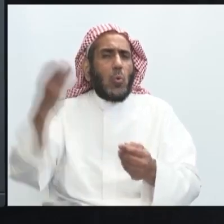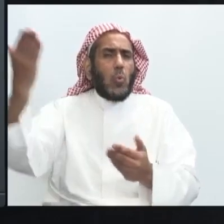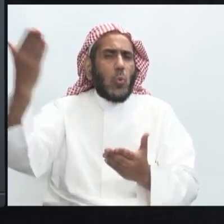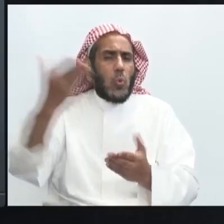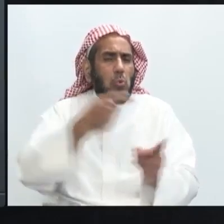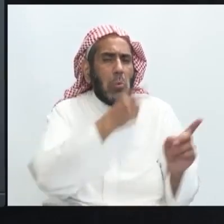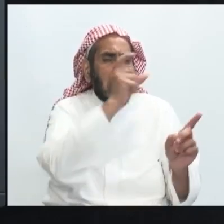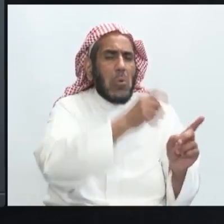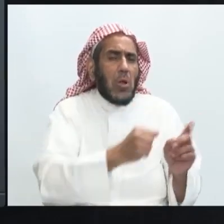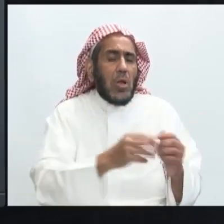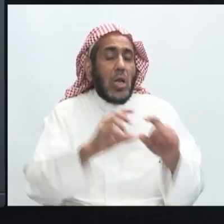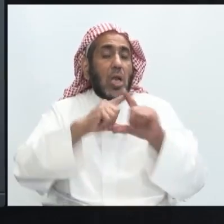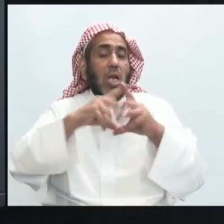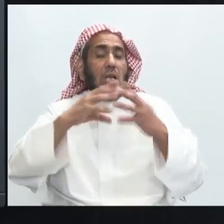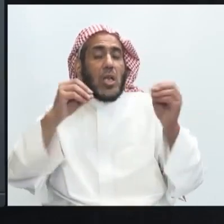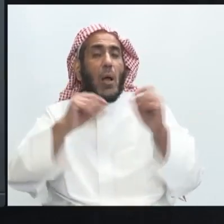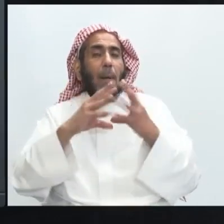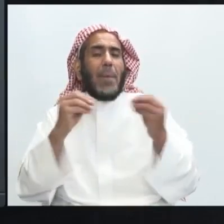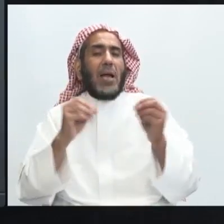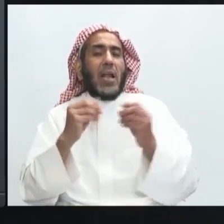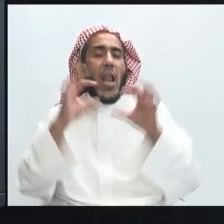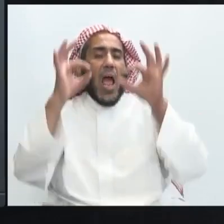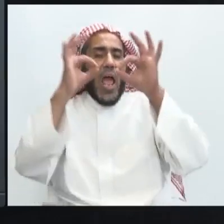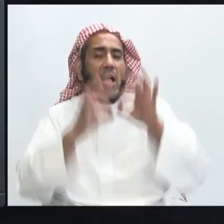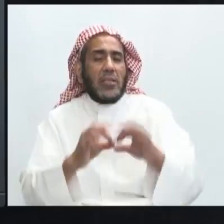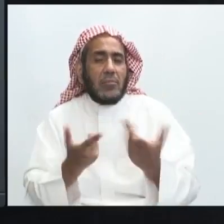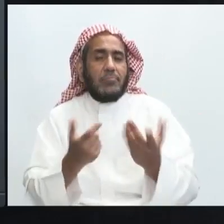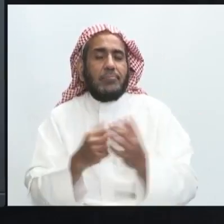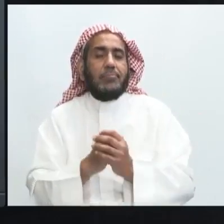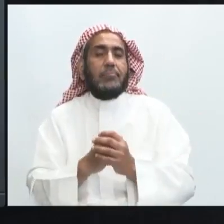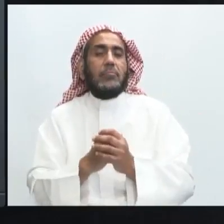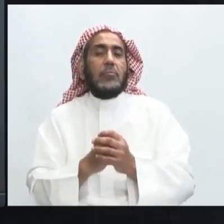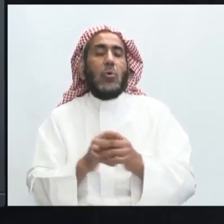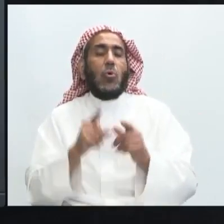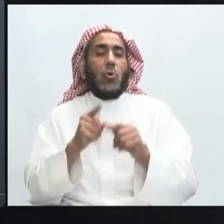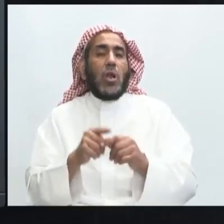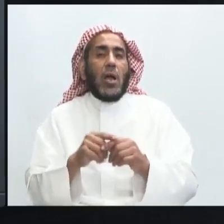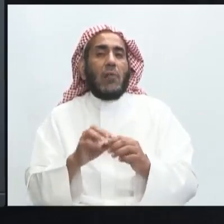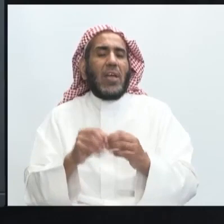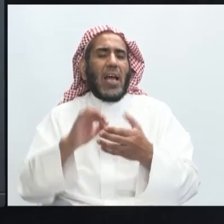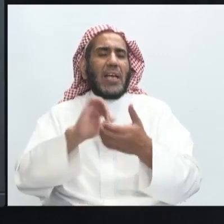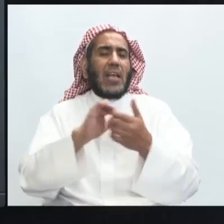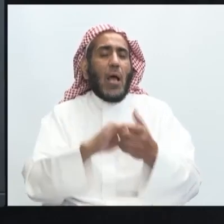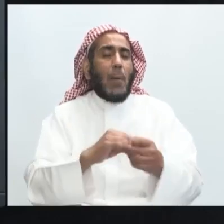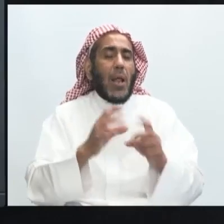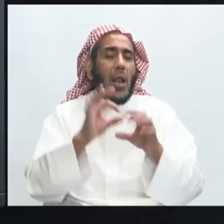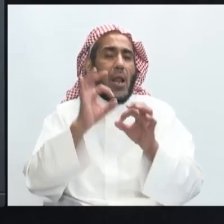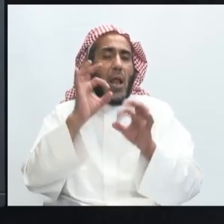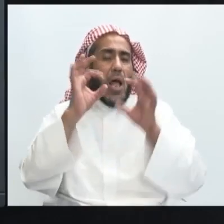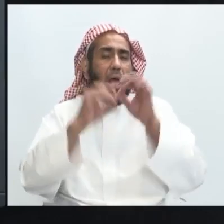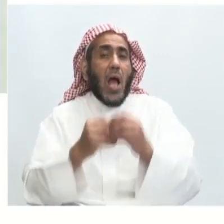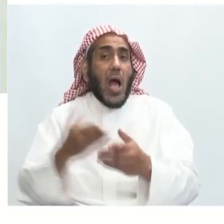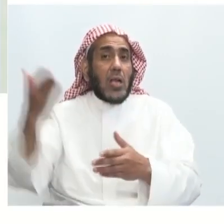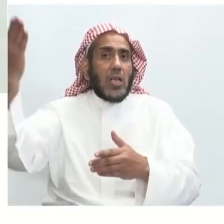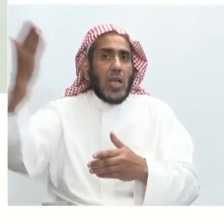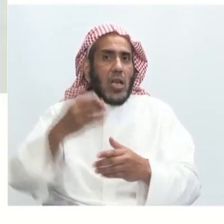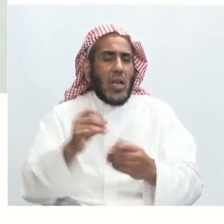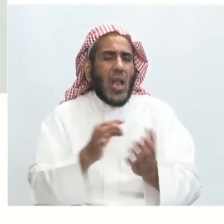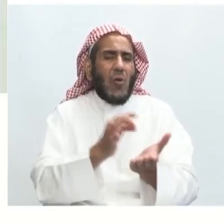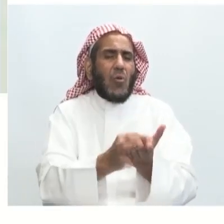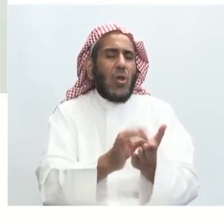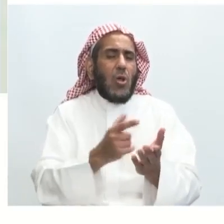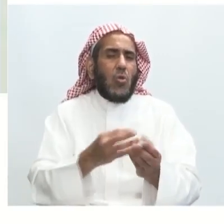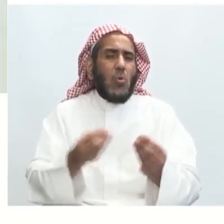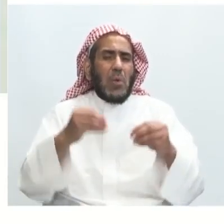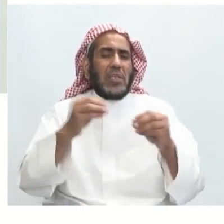رسل هنا يقول اشرح معنا الايات ما معنى الايات هنا في اصحاب الايه طبعا ارسل الله لاهل انطاكيا